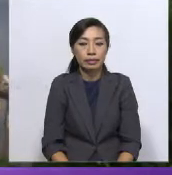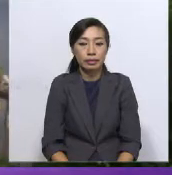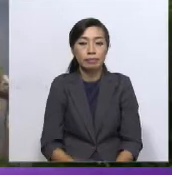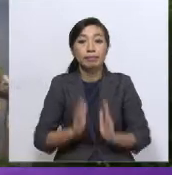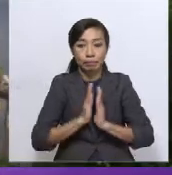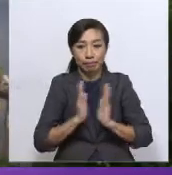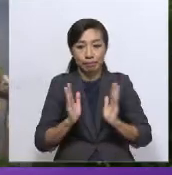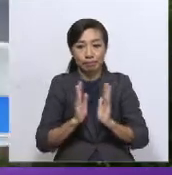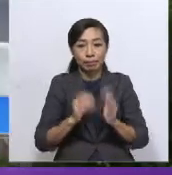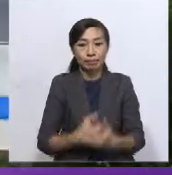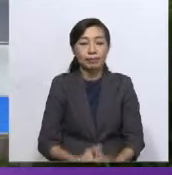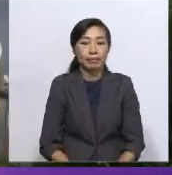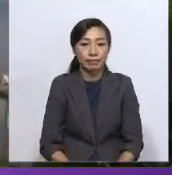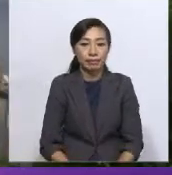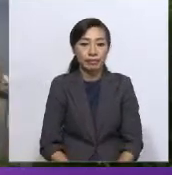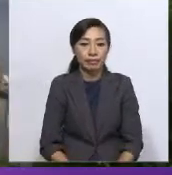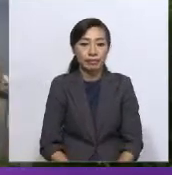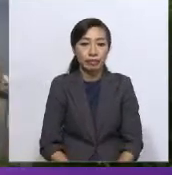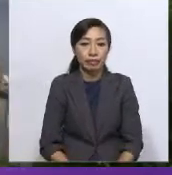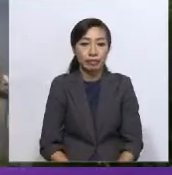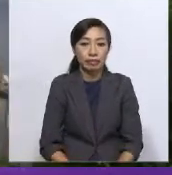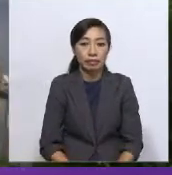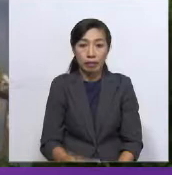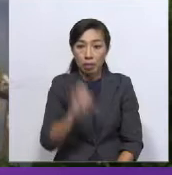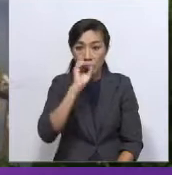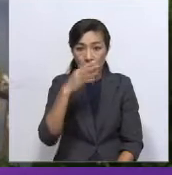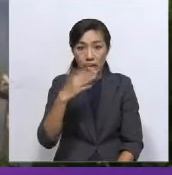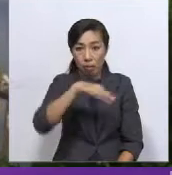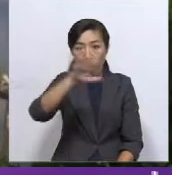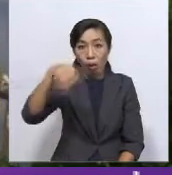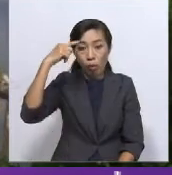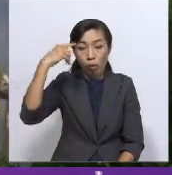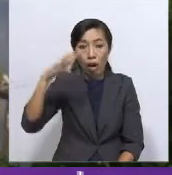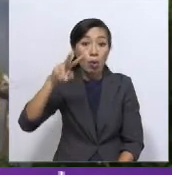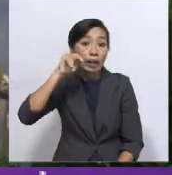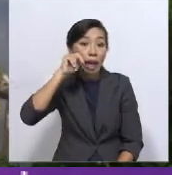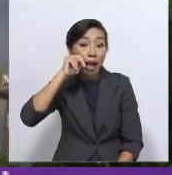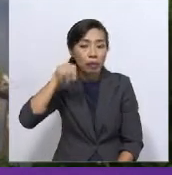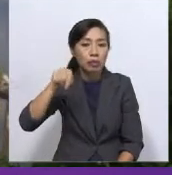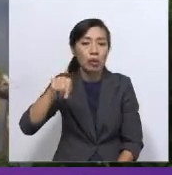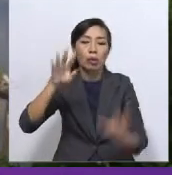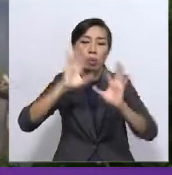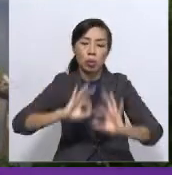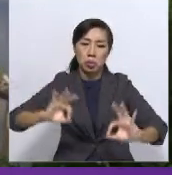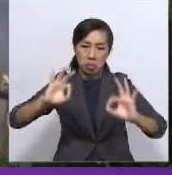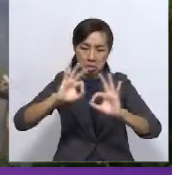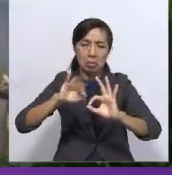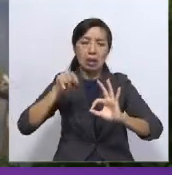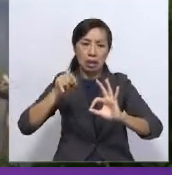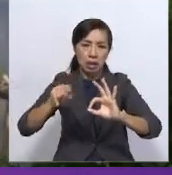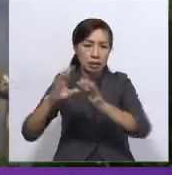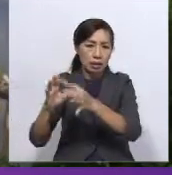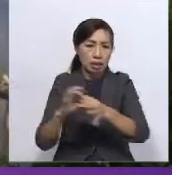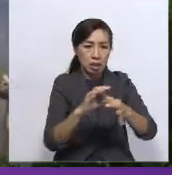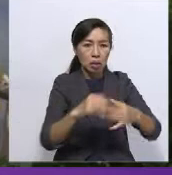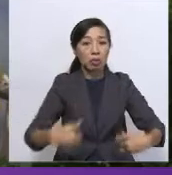ขอบคุณครับคุณสิริลักษณ์และคุณสถานุครับอย่างที่เราทราบกันเป็นอย่างดีนะครับว่าน้ำนั้นถือว่าเป็นทรัพยากรที่สำคัญต่อทั้งการ